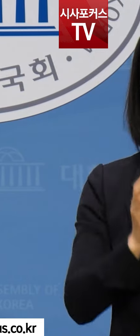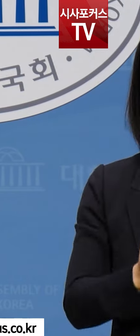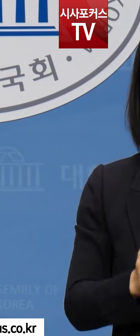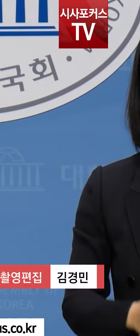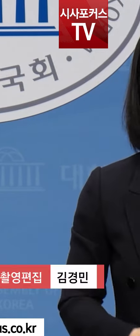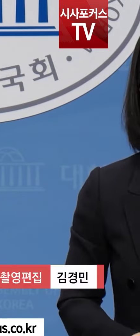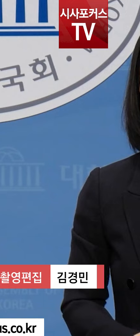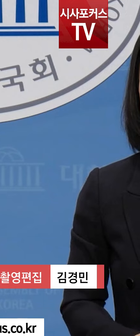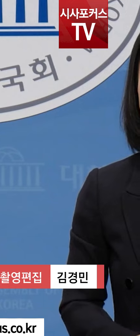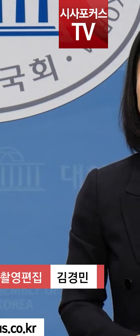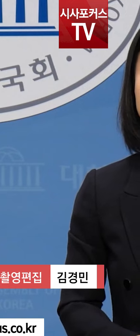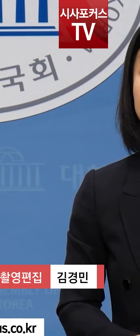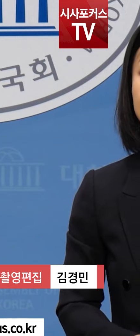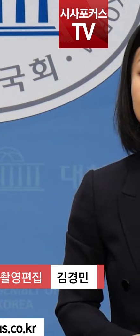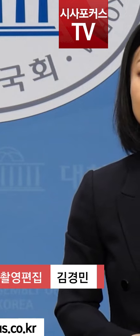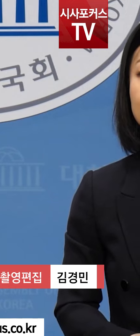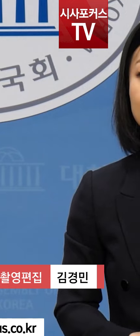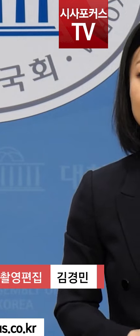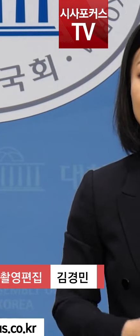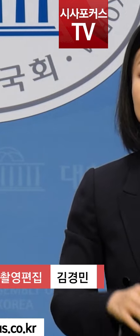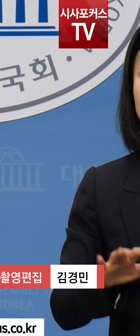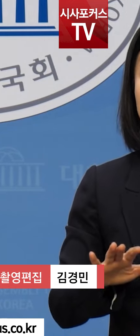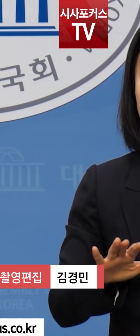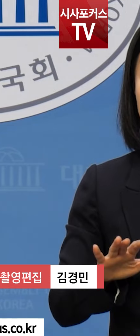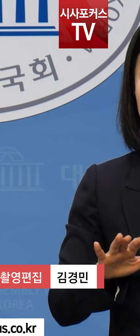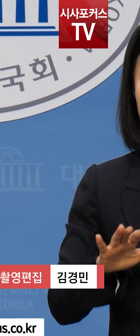바랍니다. 기존 질서를